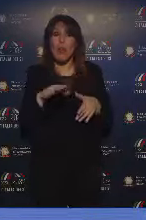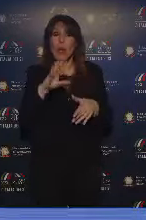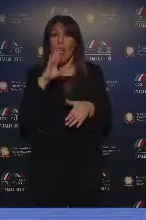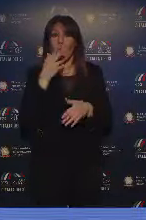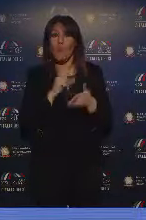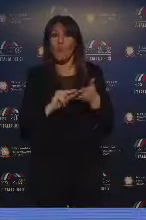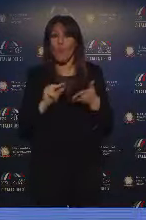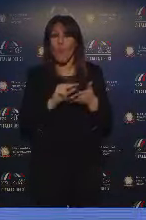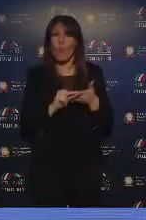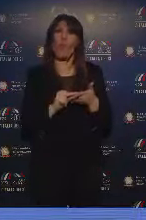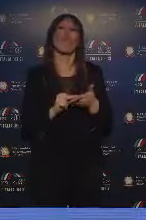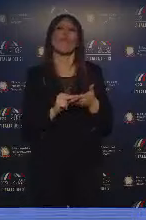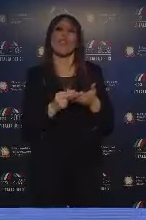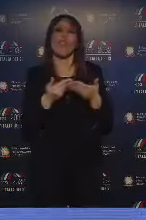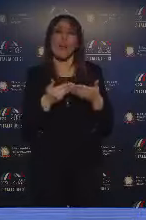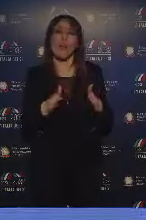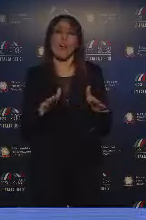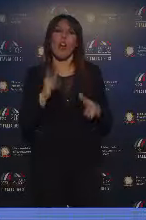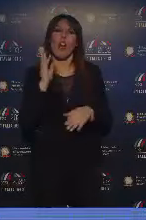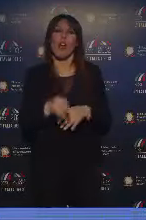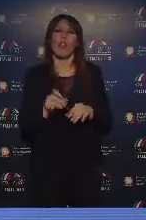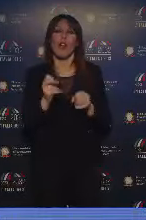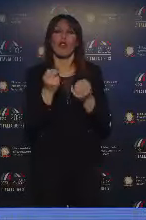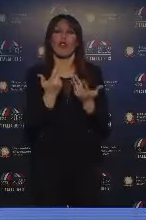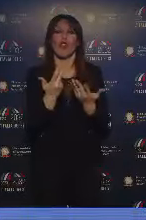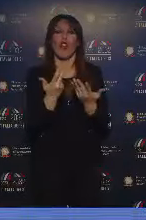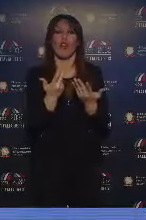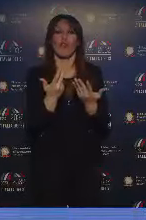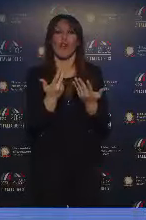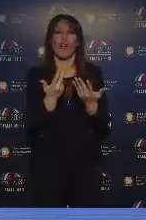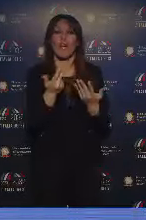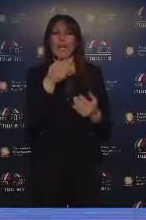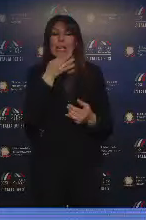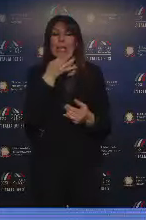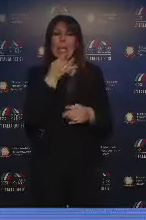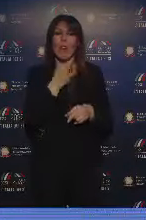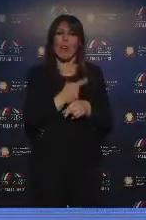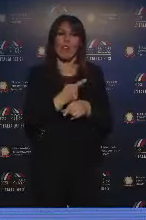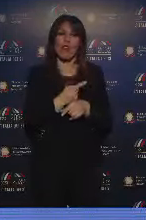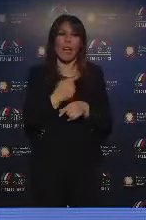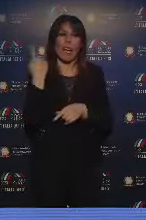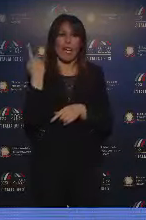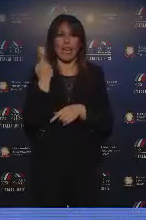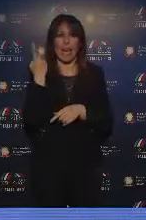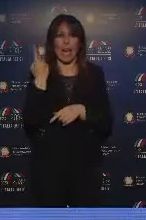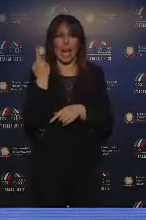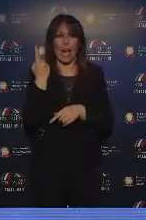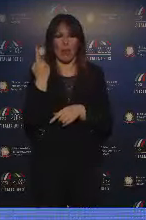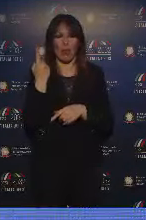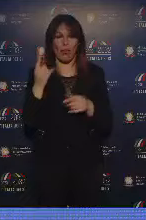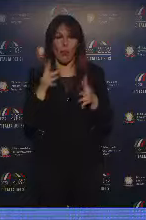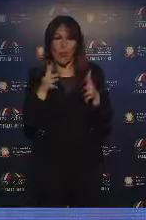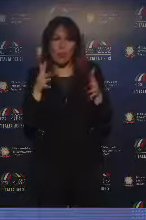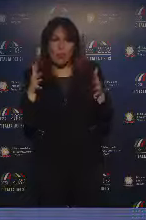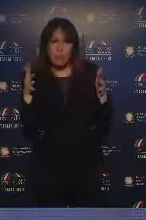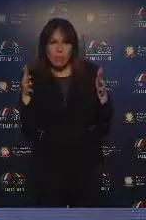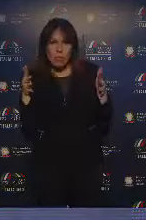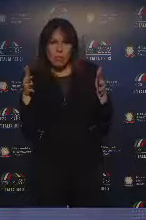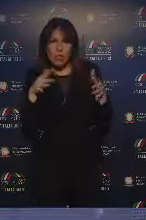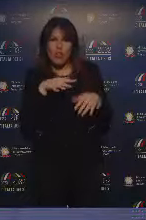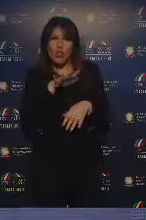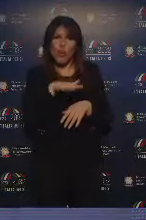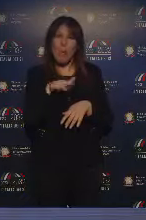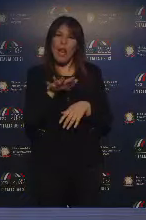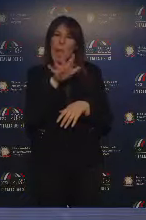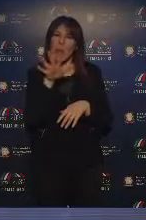condanne erano state 18 Quindi è chiaro che se c'è una fattispecie di reato abbastanza ampia con 5000 presunti